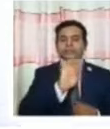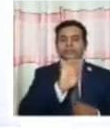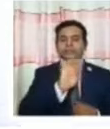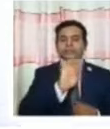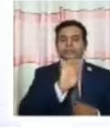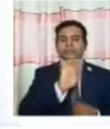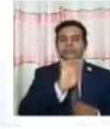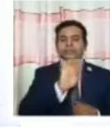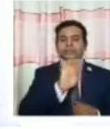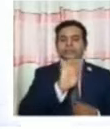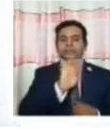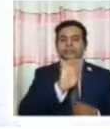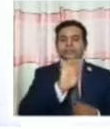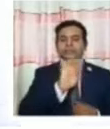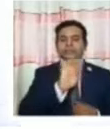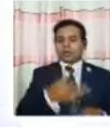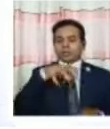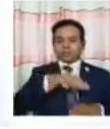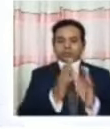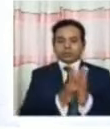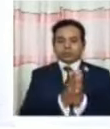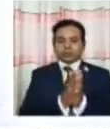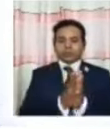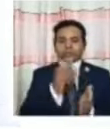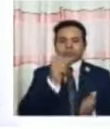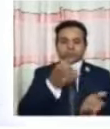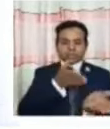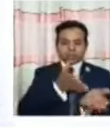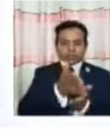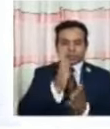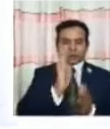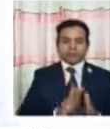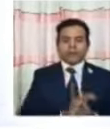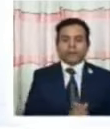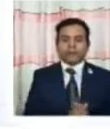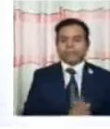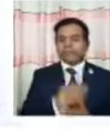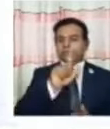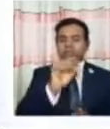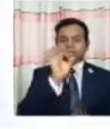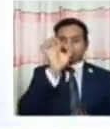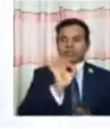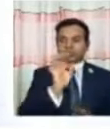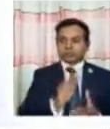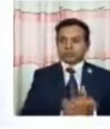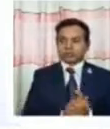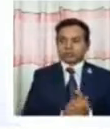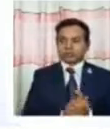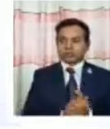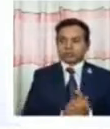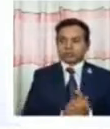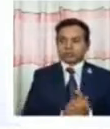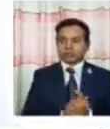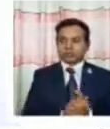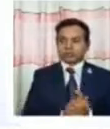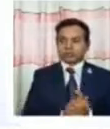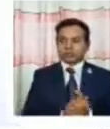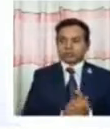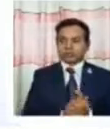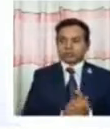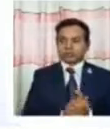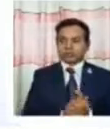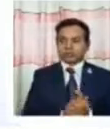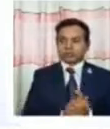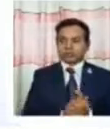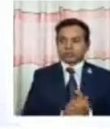1986 জন এবং শয্যা খালি আছে 4319টি। ঢাকা মহানগরীর আইসিইউতে রোগী ভর্তি আছে 105 জন এবং